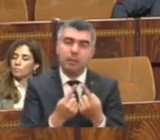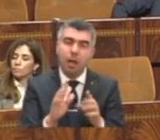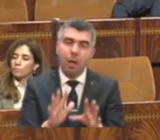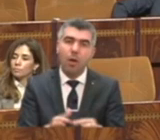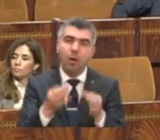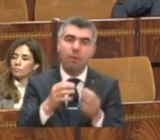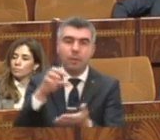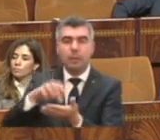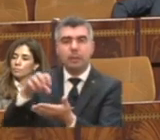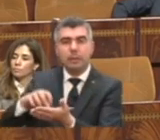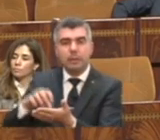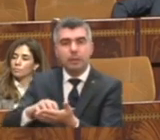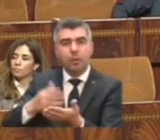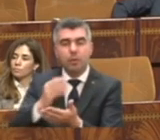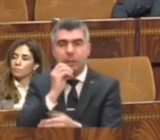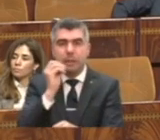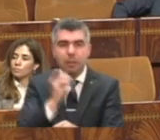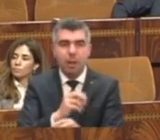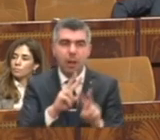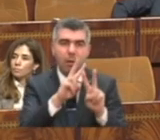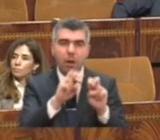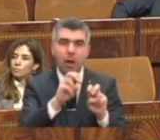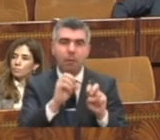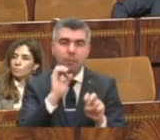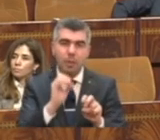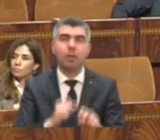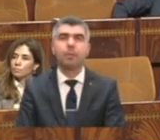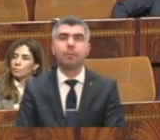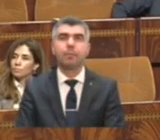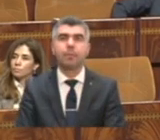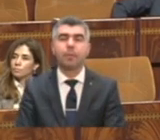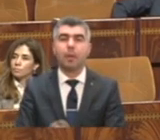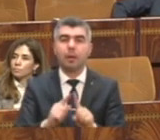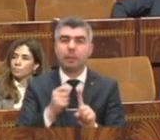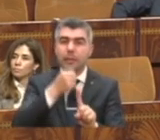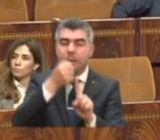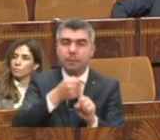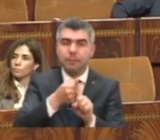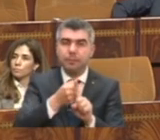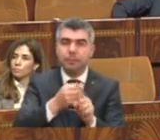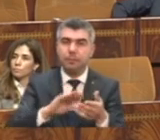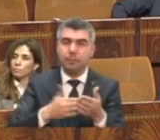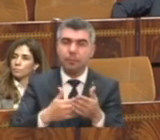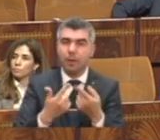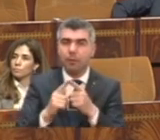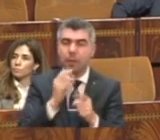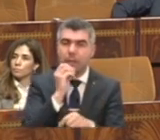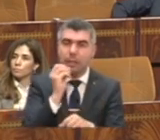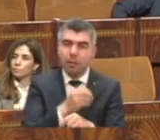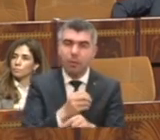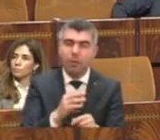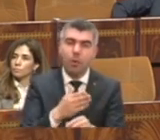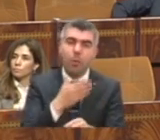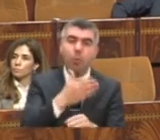المواقع الملائمة لإحداث مطارح المراقبة والمنشآت، مع العمل على تقديم حجم وكميات النفايات الممكن إنتاجها